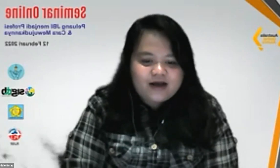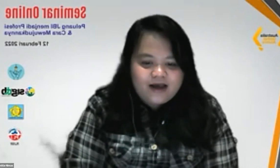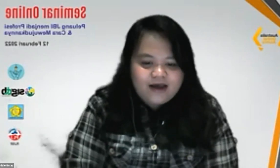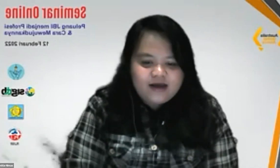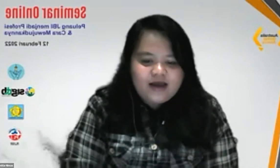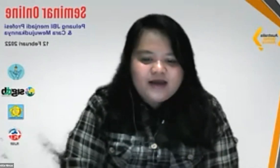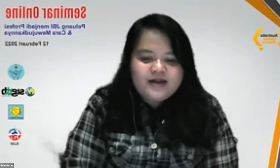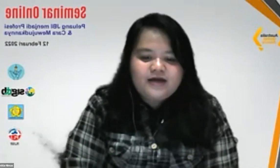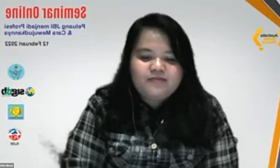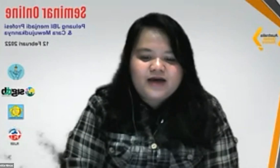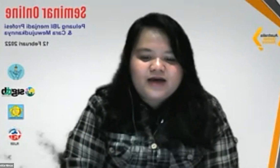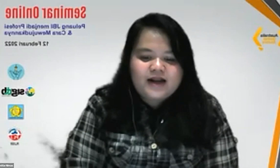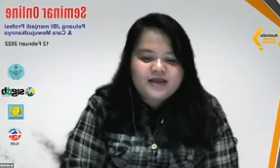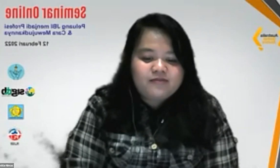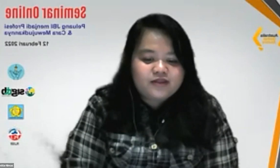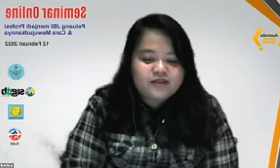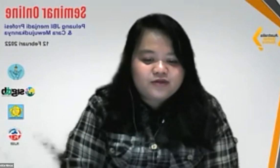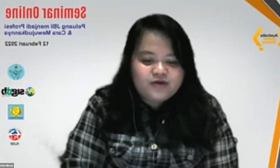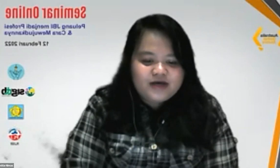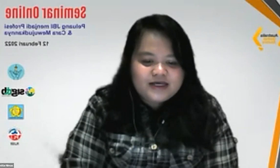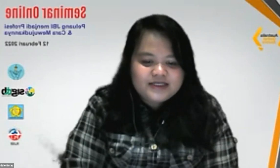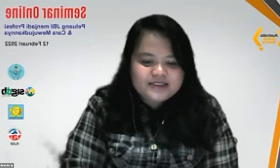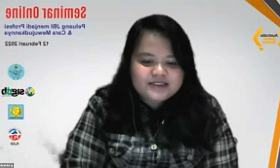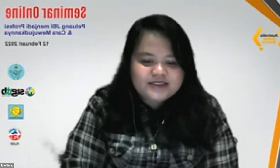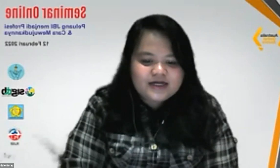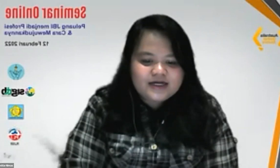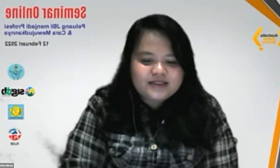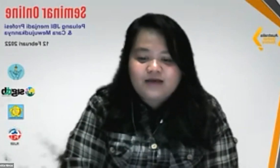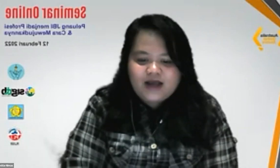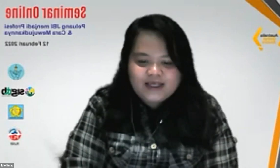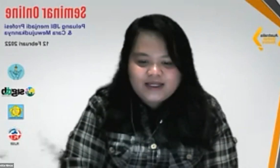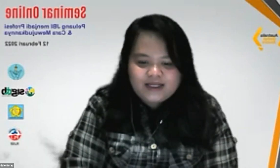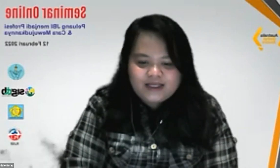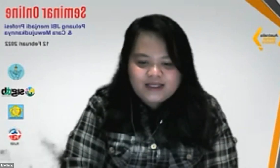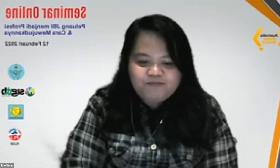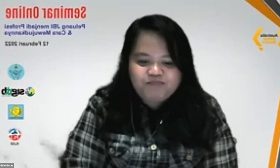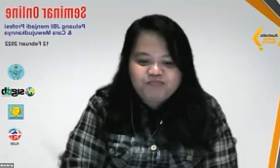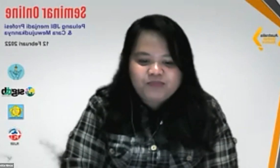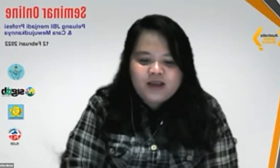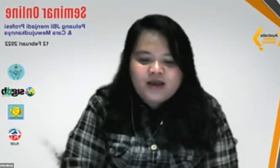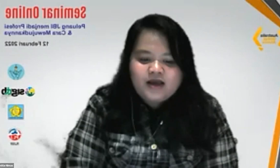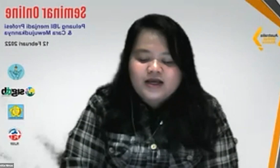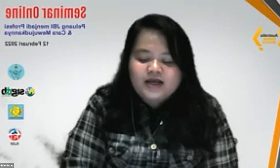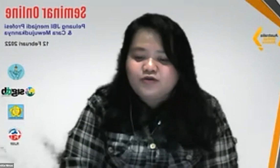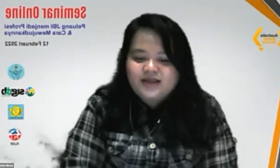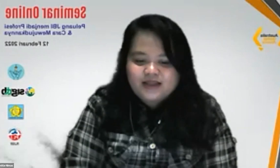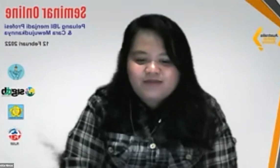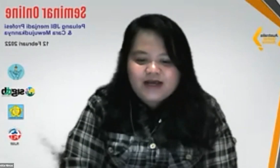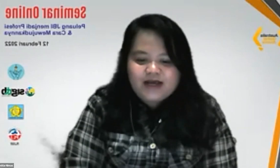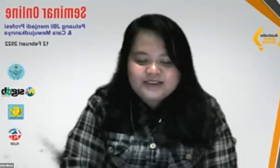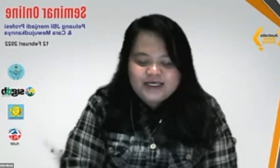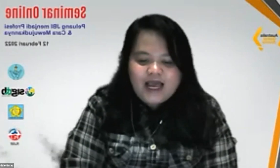fakta dan para GB yang berbeda serta semua yang telah mendukung acara ini kami ucapkan banyak